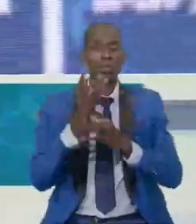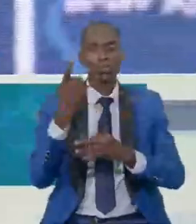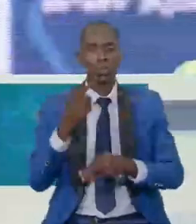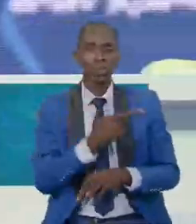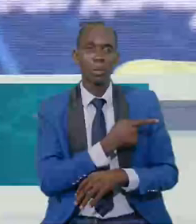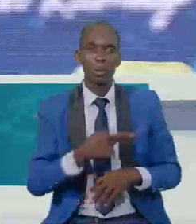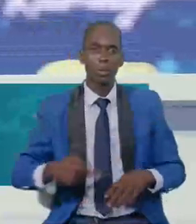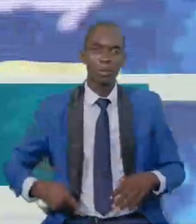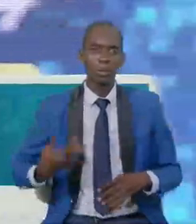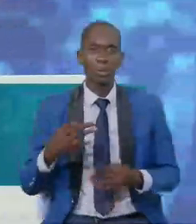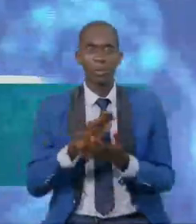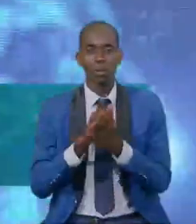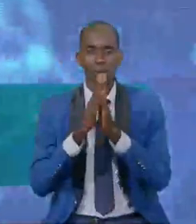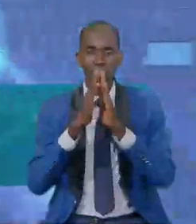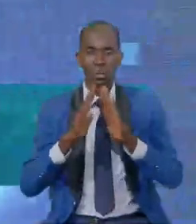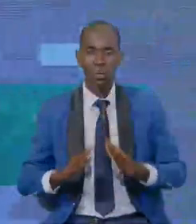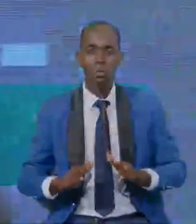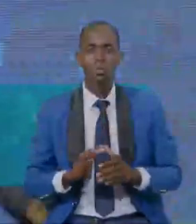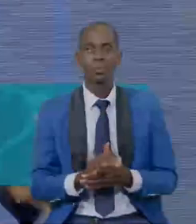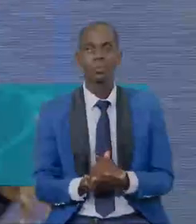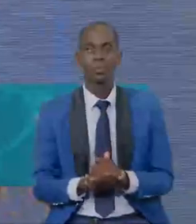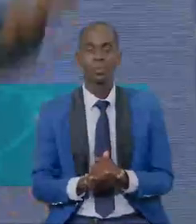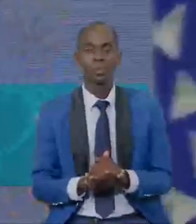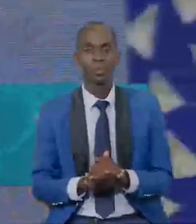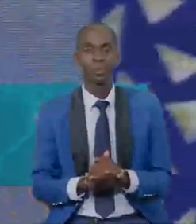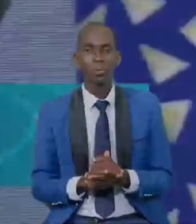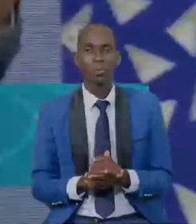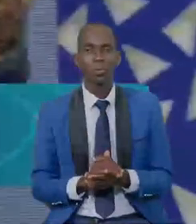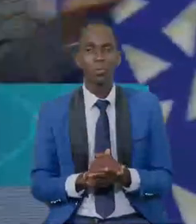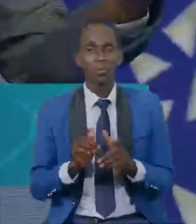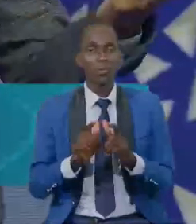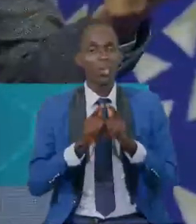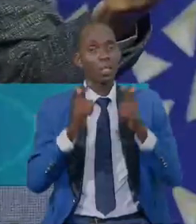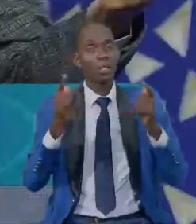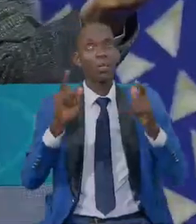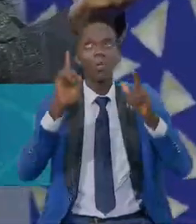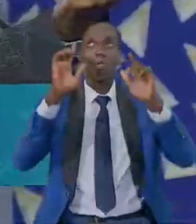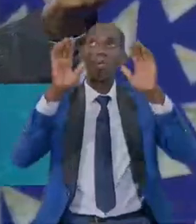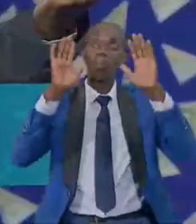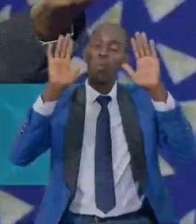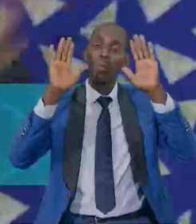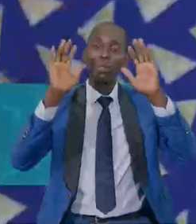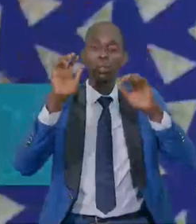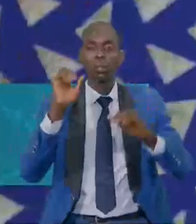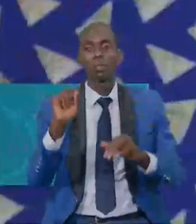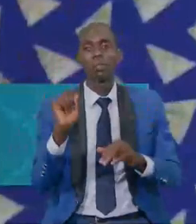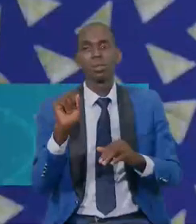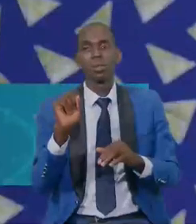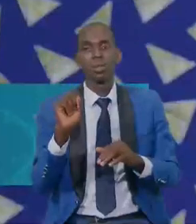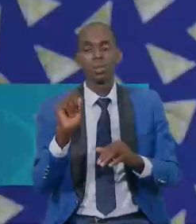Ce soir, je vous parle des grands prodiges par le prince de la paix. Les grands prodiges.